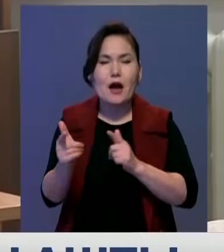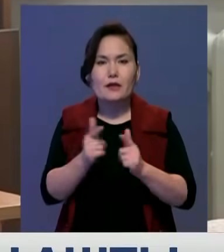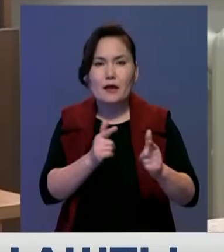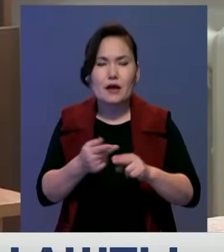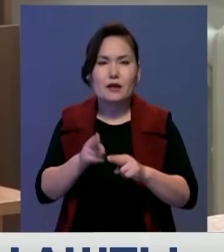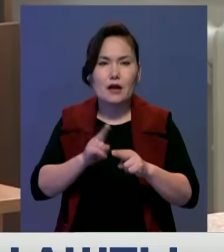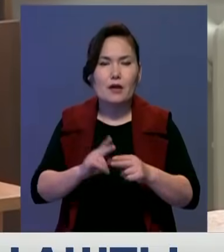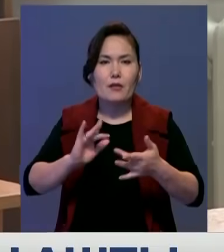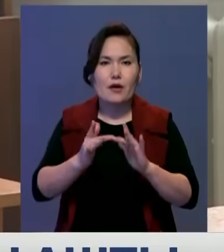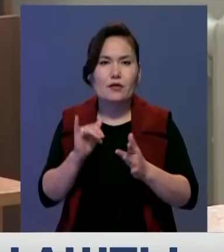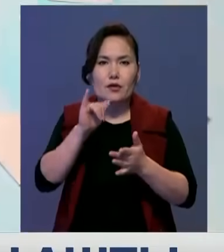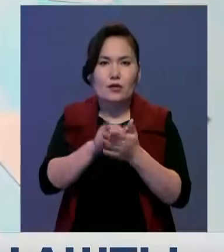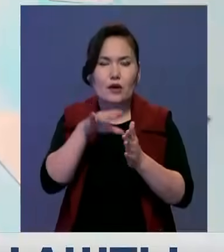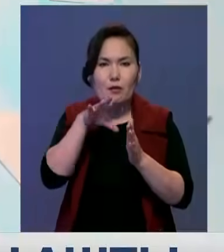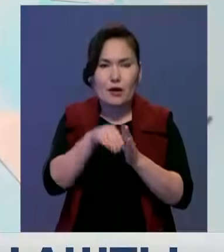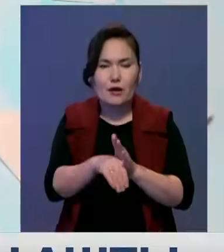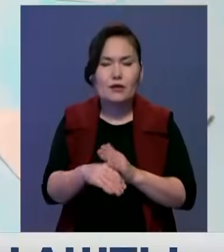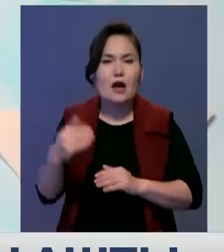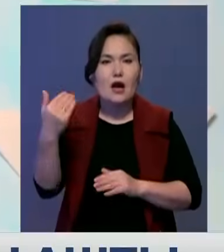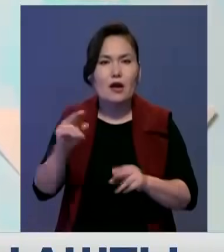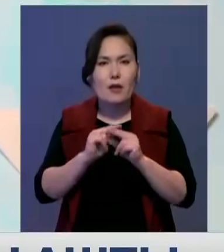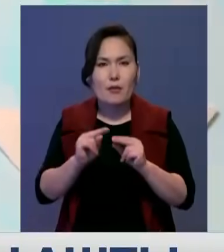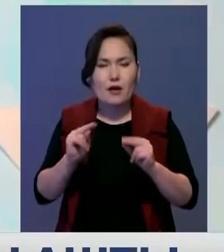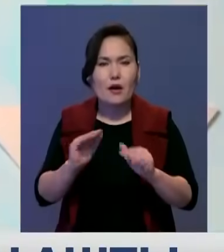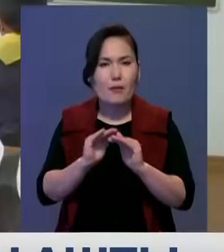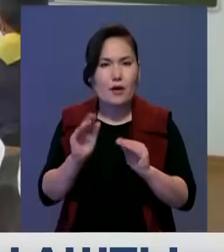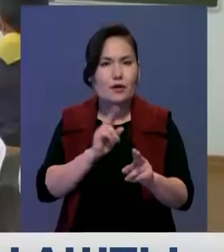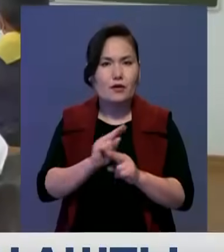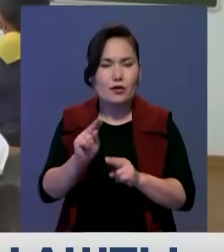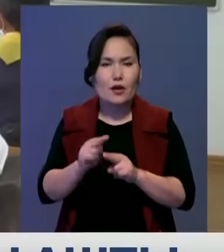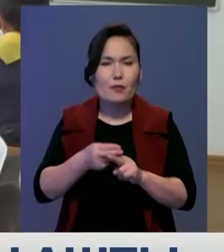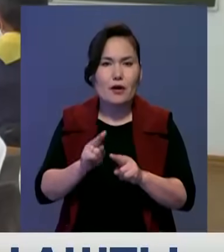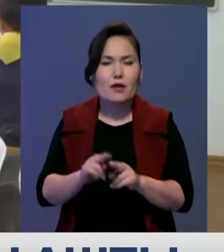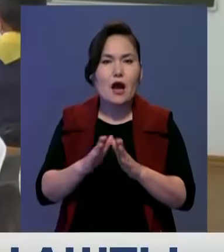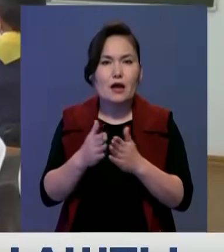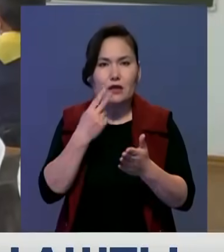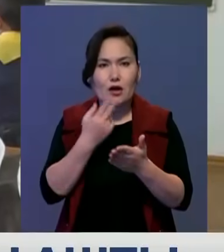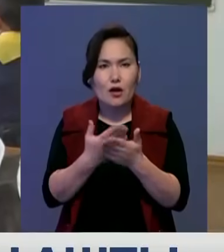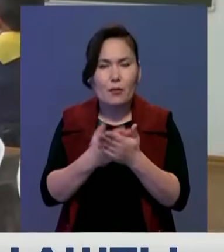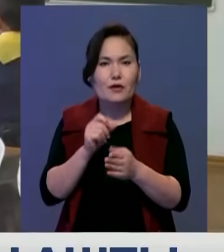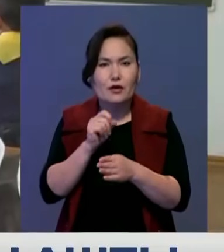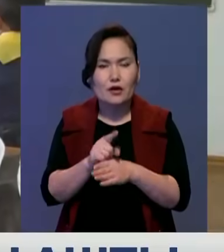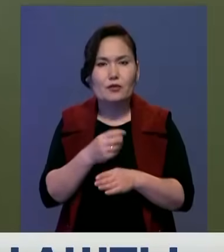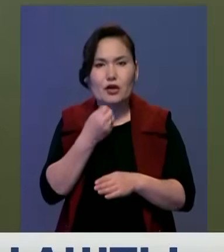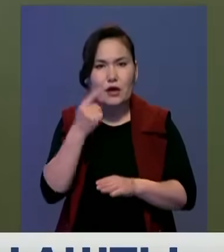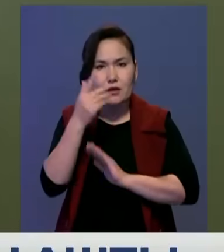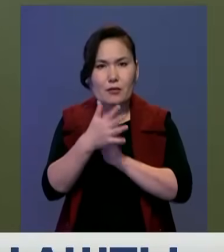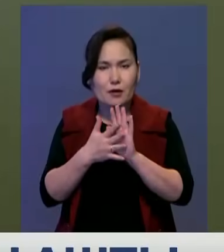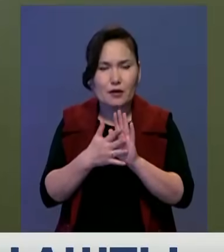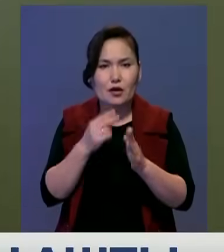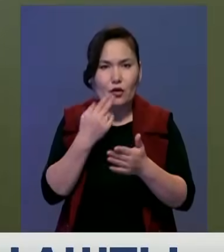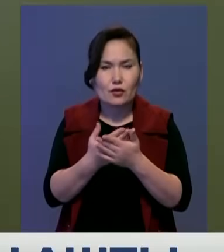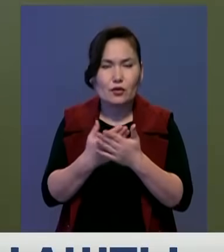мен YouTube арнасына жүктеледі. Жанар Қапарова шәкірттерінің білімін саралай келе, кітапта көрсетілген тапсырмаларды жақсы меңгере бастағанын